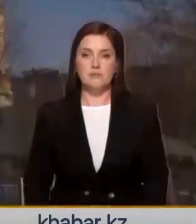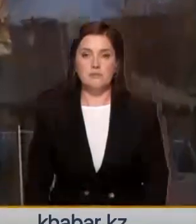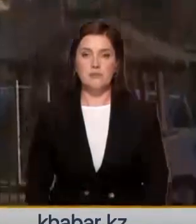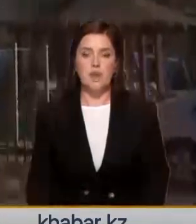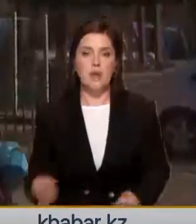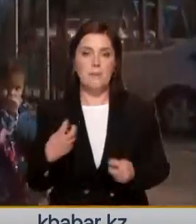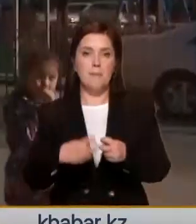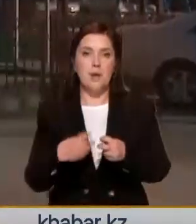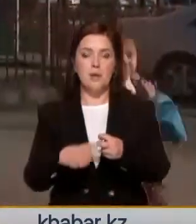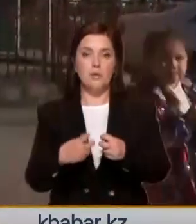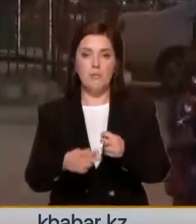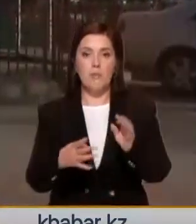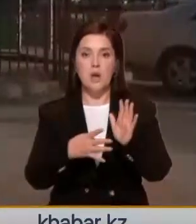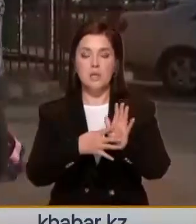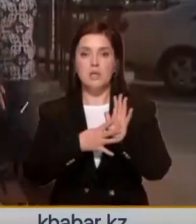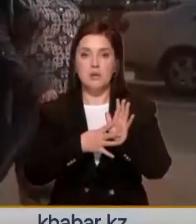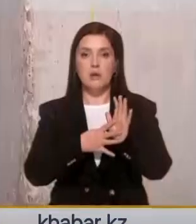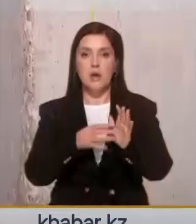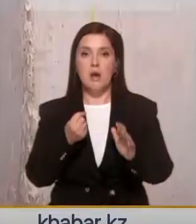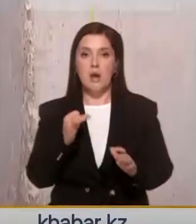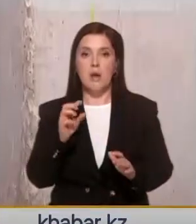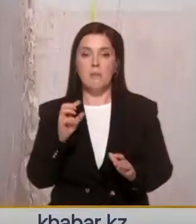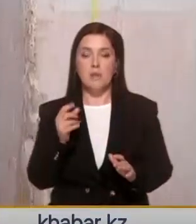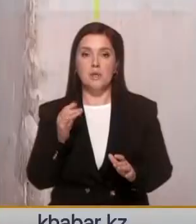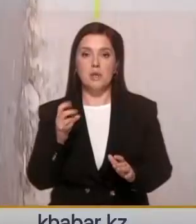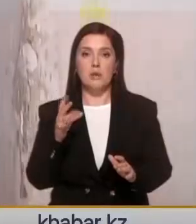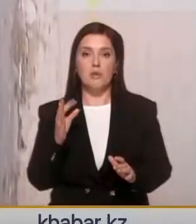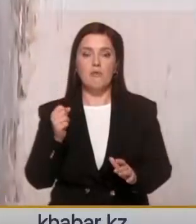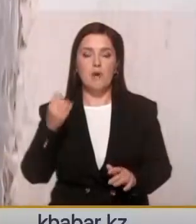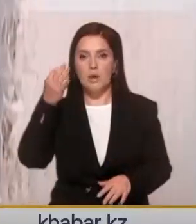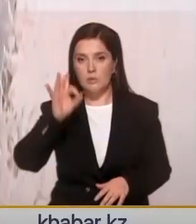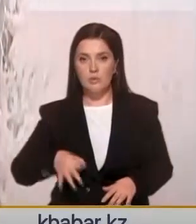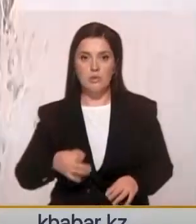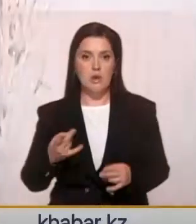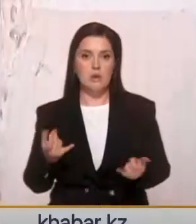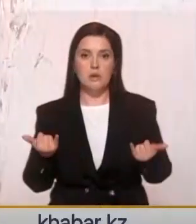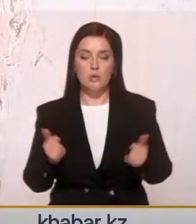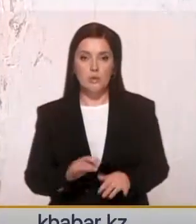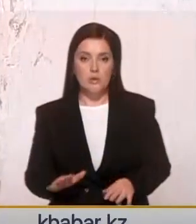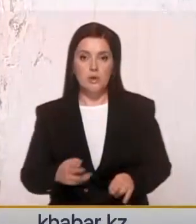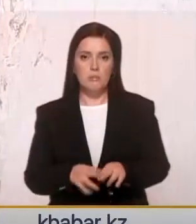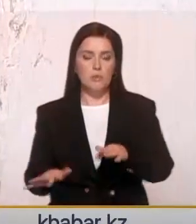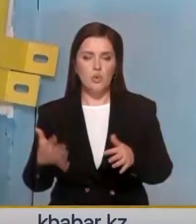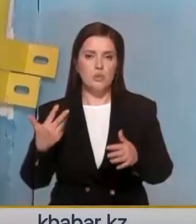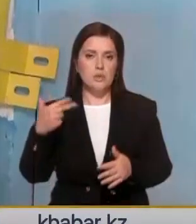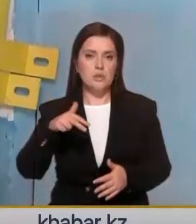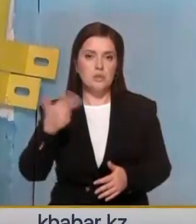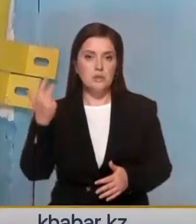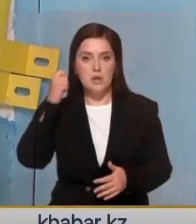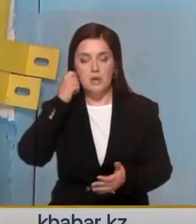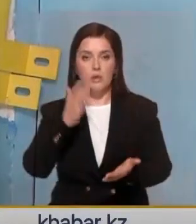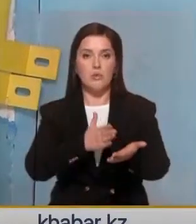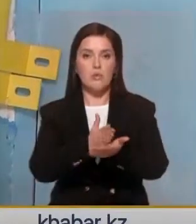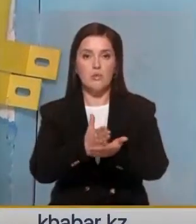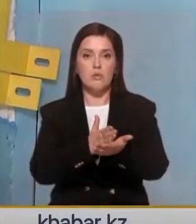Поломки лифта в этой девятиэтажке по улице Айбергенова происходят регулярно. И это неудивительно. Механизму уже 33 года.